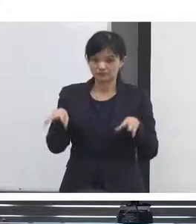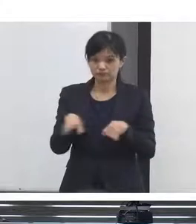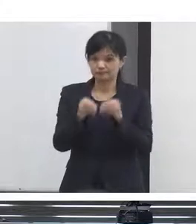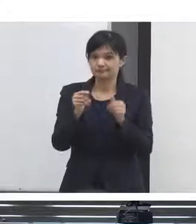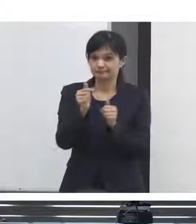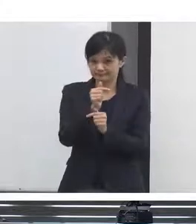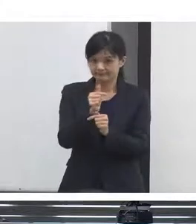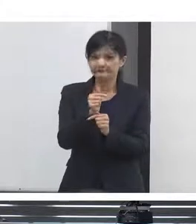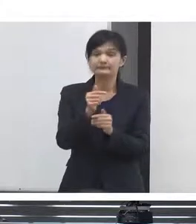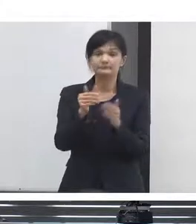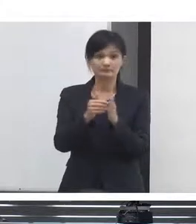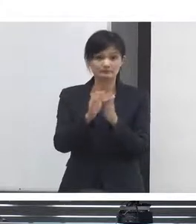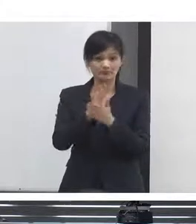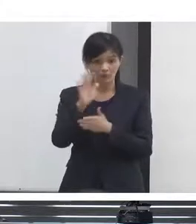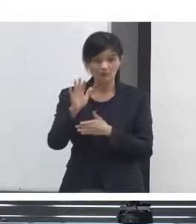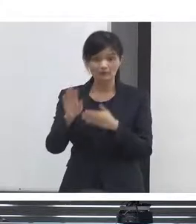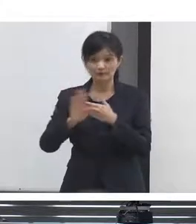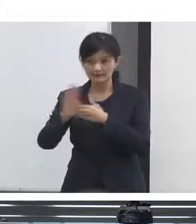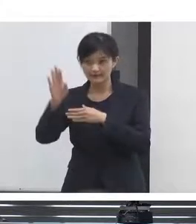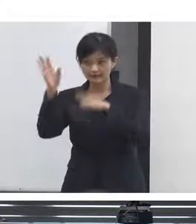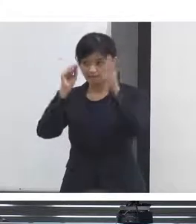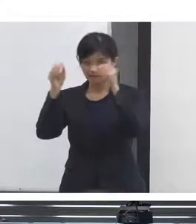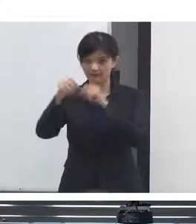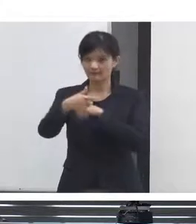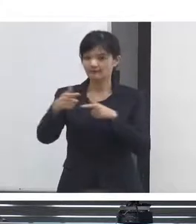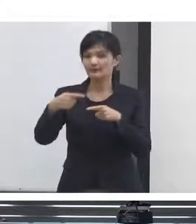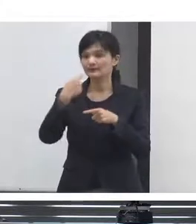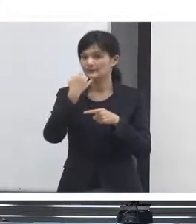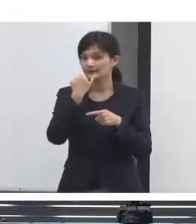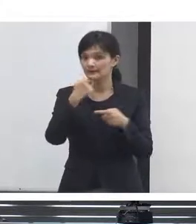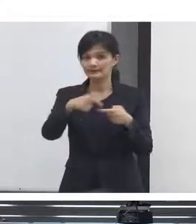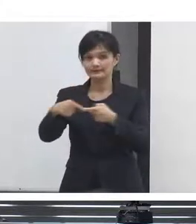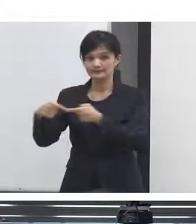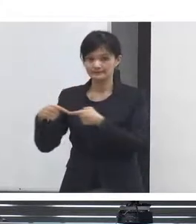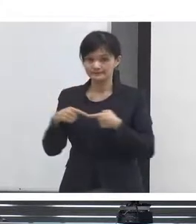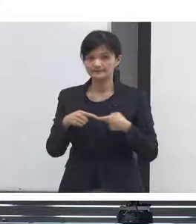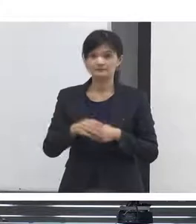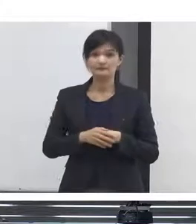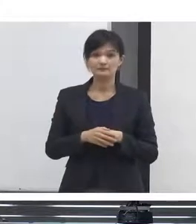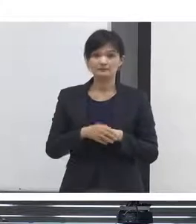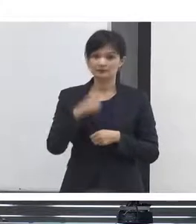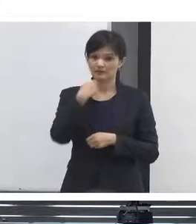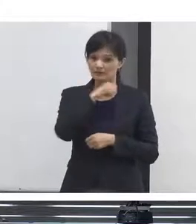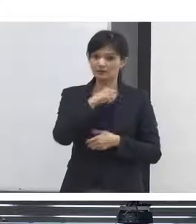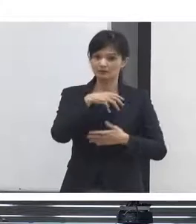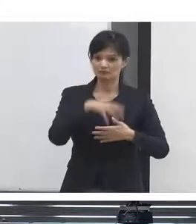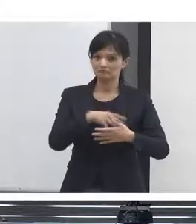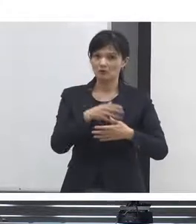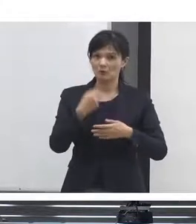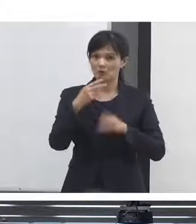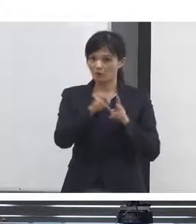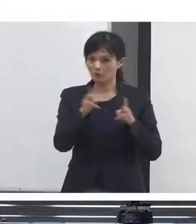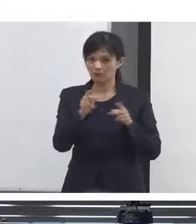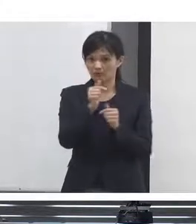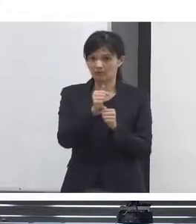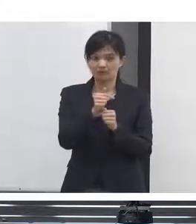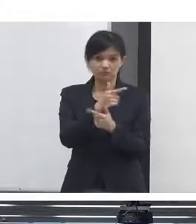联在一起。那以他目前状况来讲的话，事实上还有很多标准语汇要制定。但我知道，国发会有